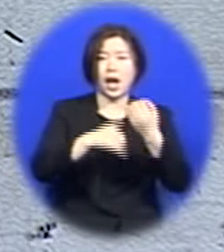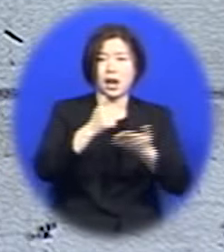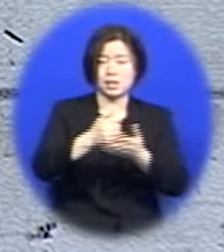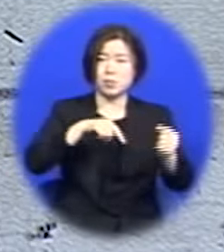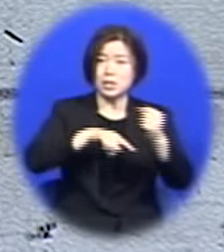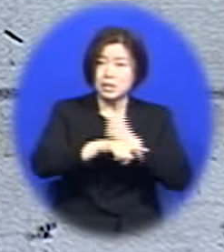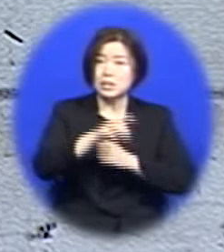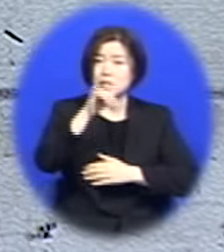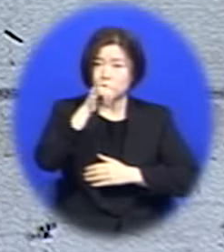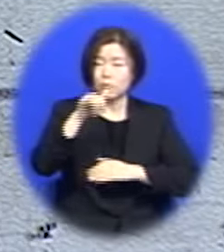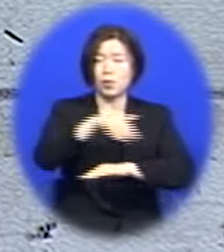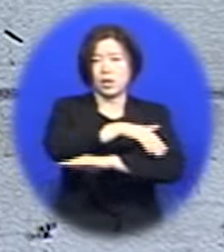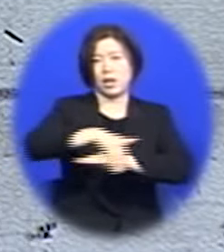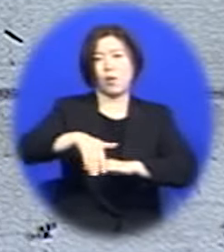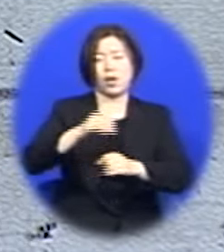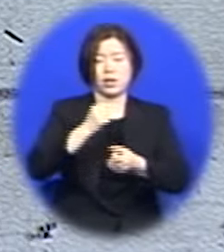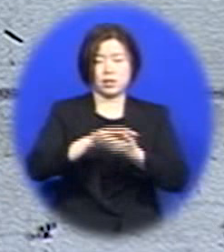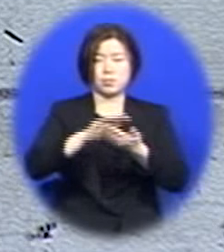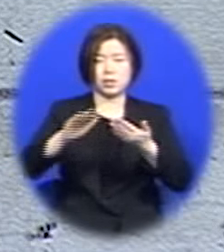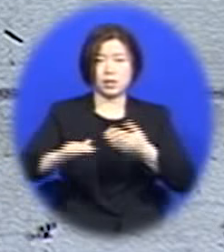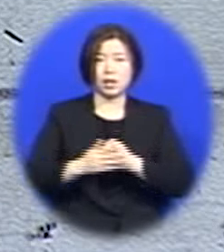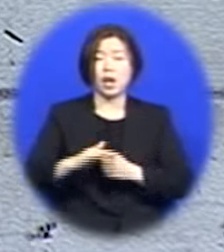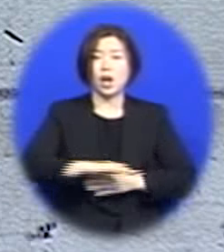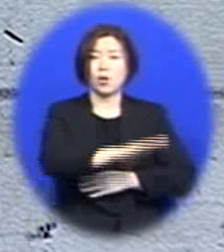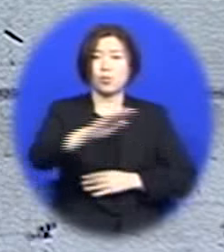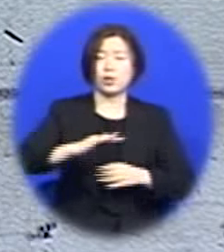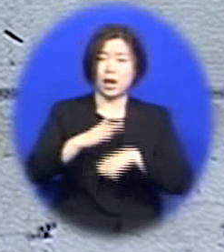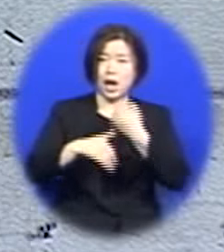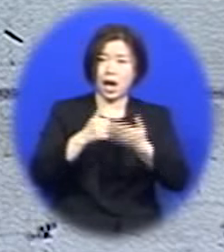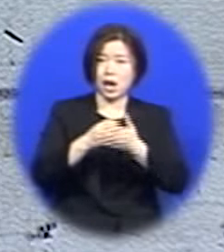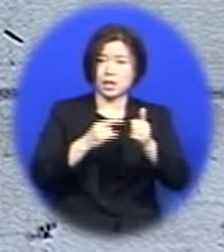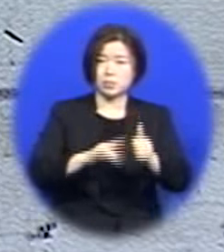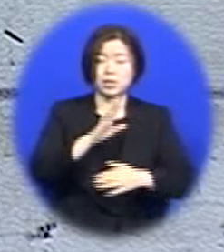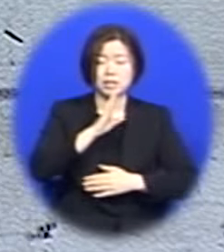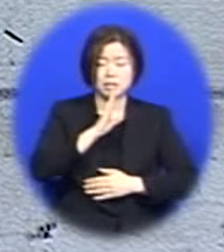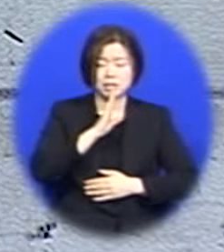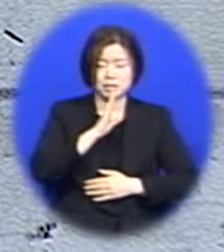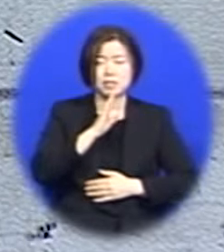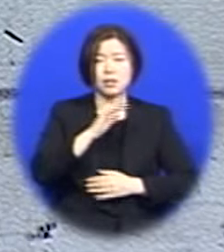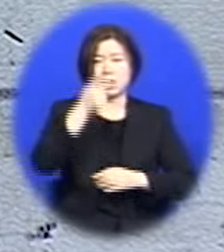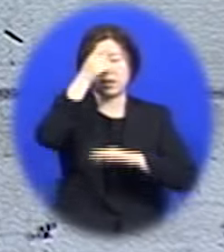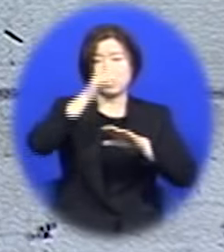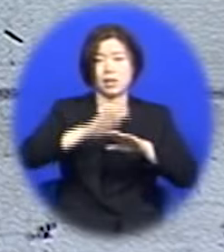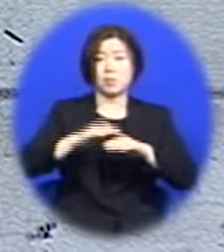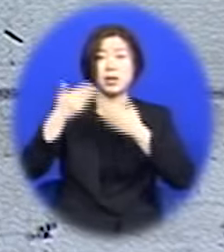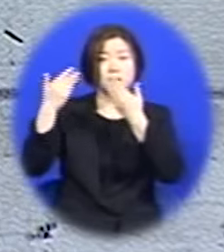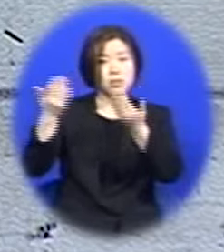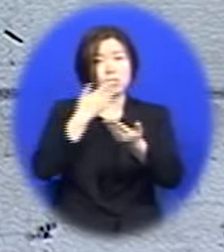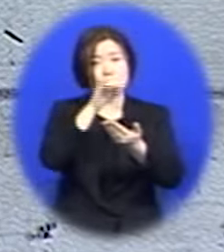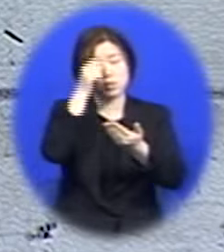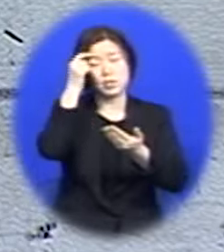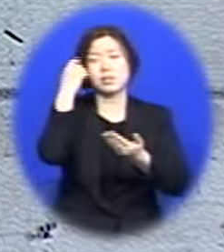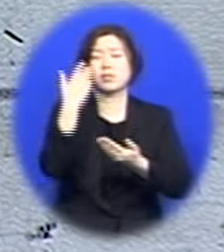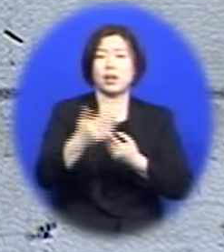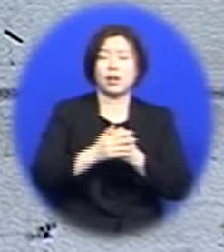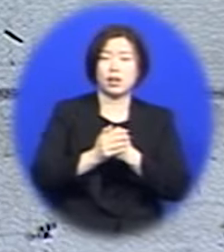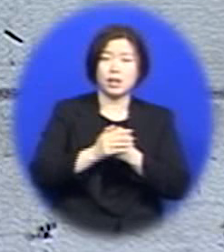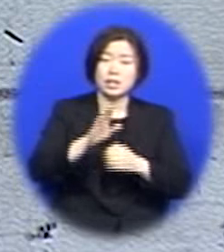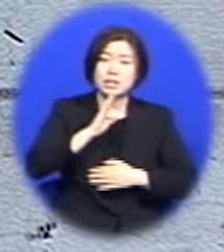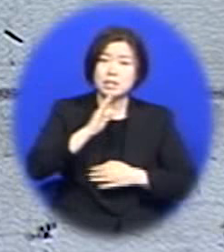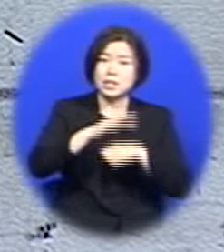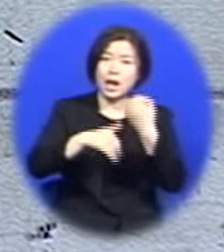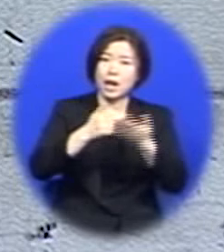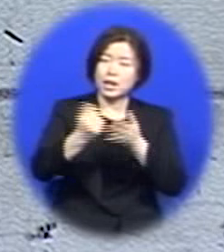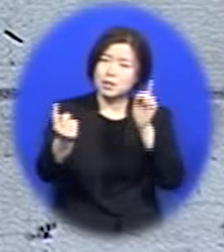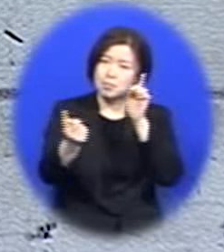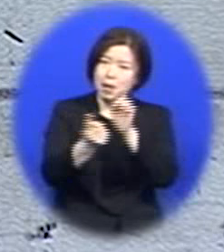계획이었어요. 우리가 하나님께 진정한 예배를 그렇게 드릴 수 있을까? 진짜 하나님을 만나는 예배를